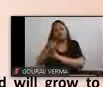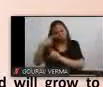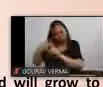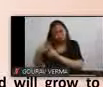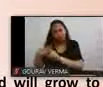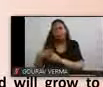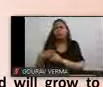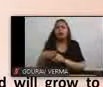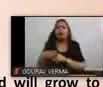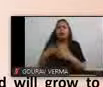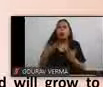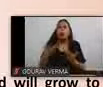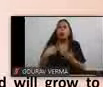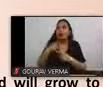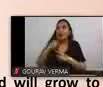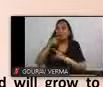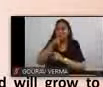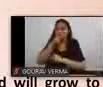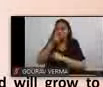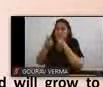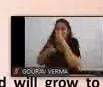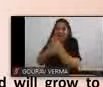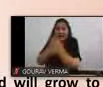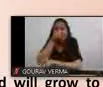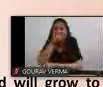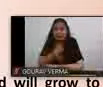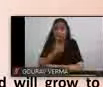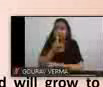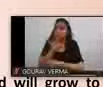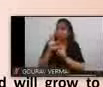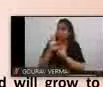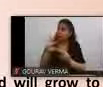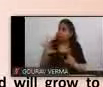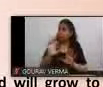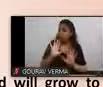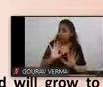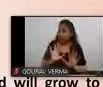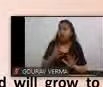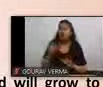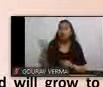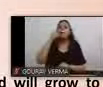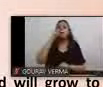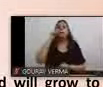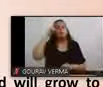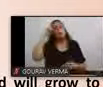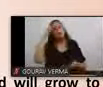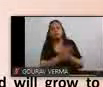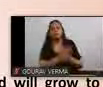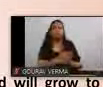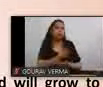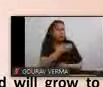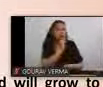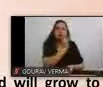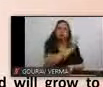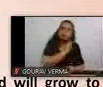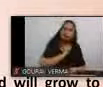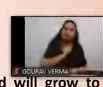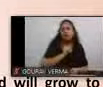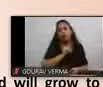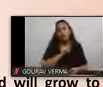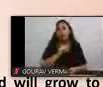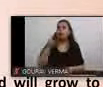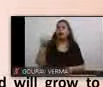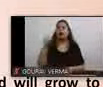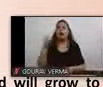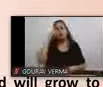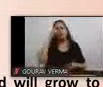जल्दी शुरू किया तो हमारा बच्चा देखने लगेगा या हमारा बच्चा सुनने लगेगा बिल्कुल, और अगल बगल के जो बच्चे